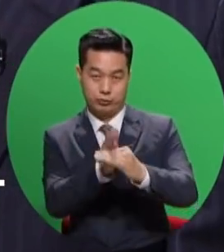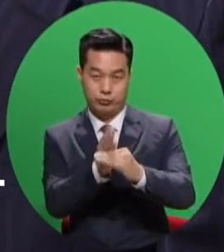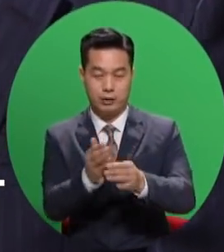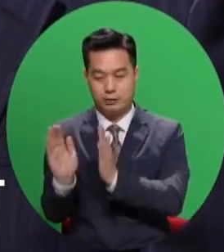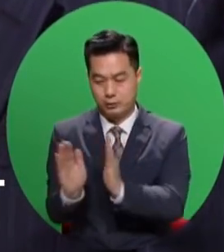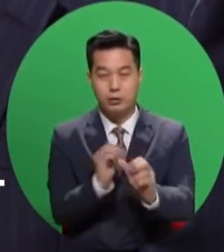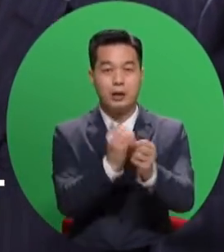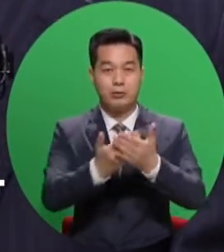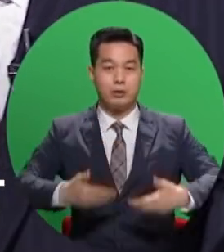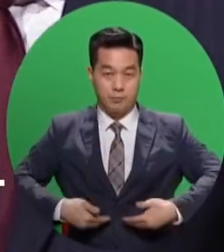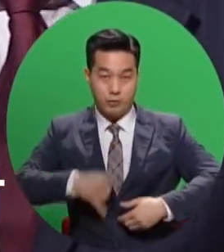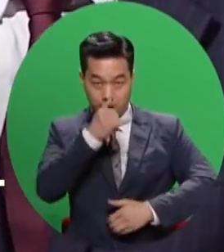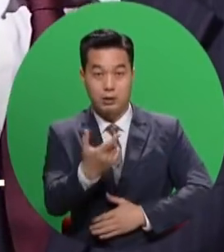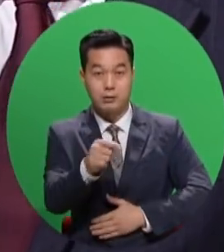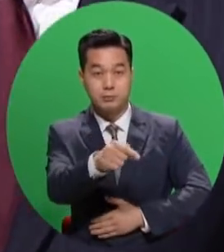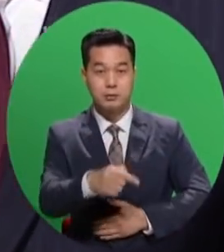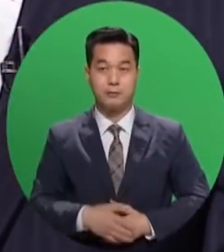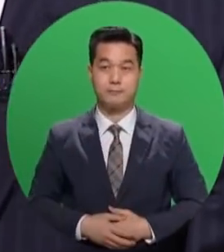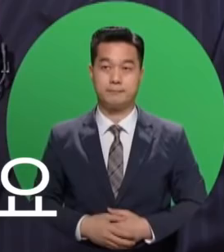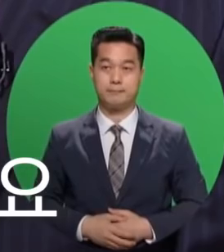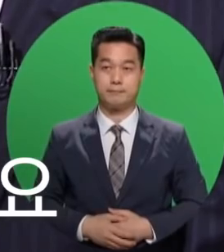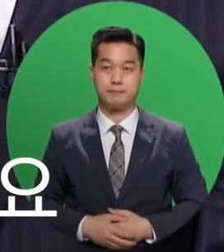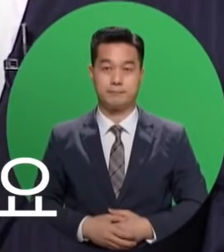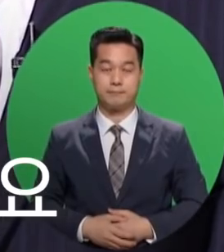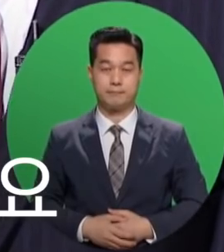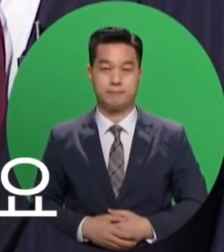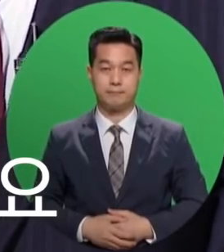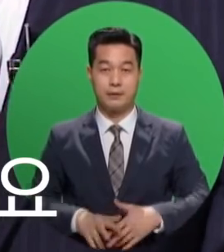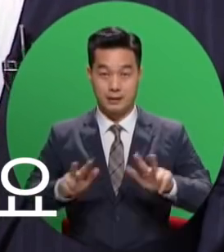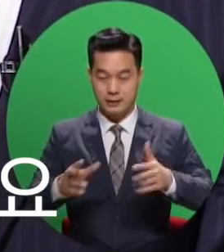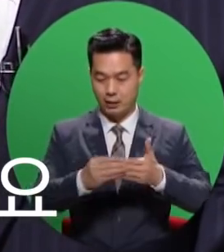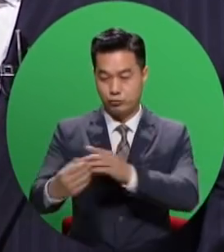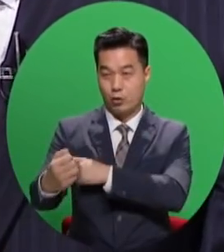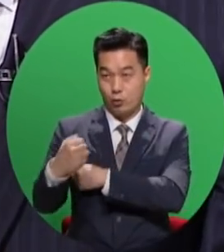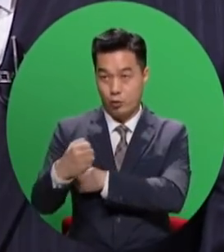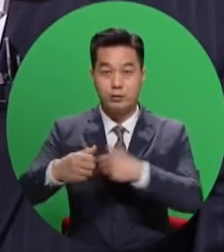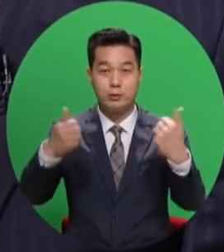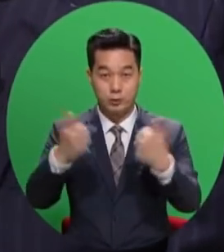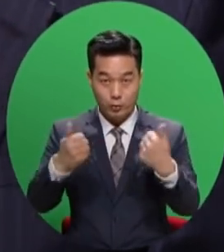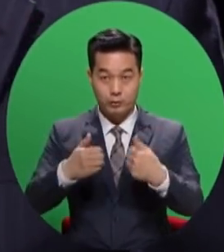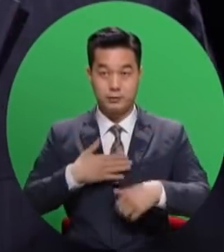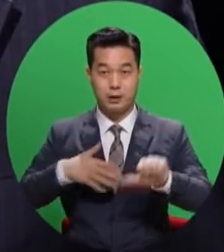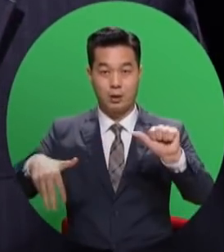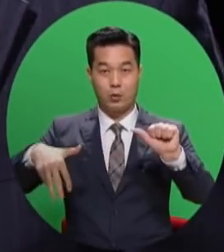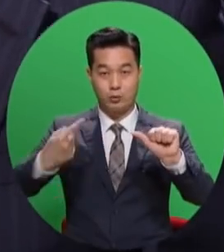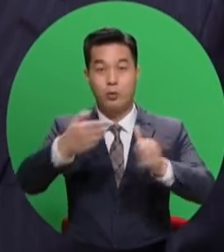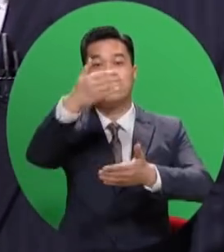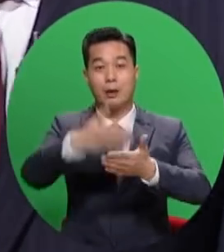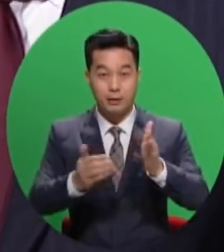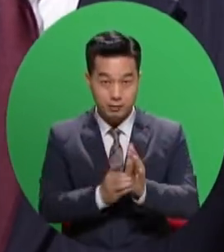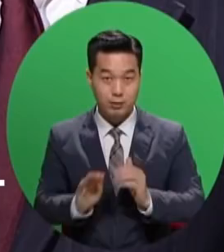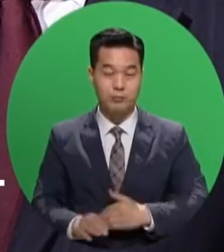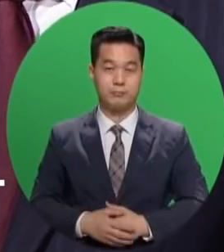정리를 해 주실 필요가 있을 것 같습니다 예 알겠습니다 4 자 그러면 이제 주도권 토론 으로 넘어갈 태세가 5천 않았는데요 아 5천